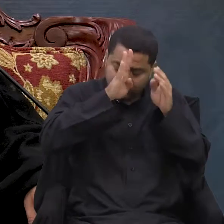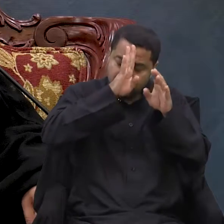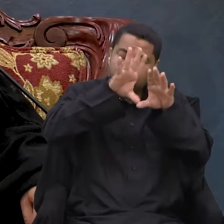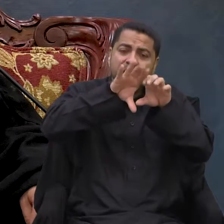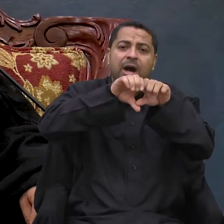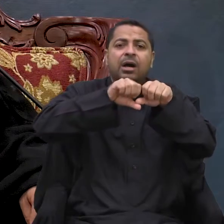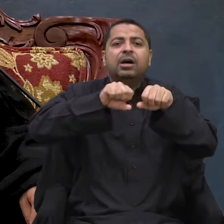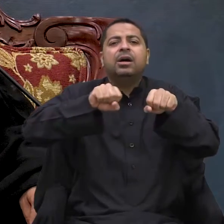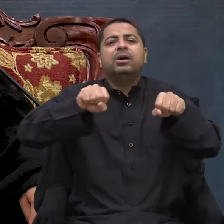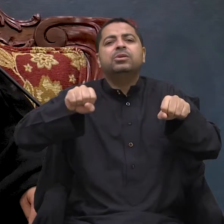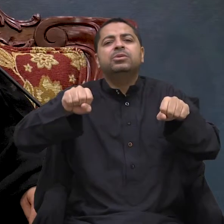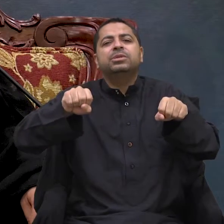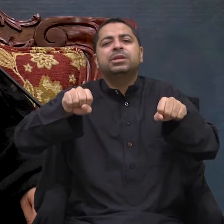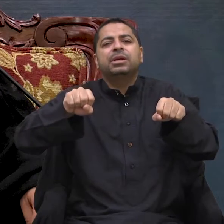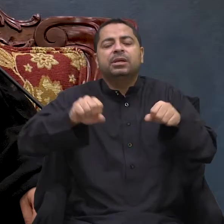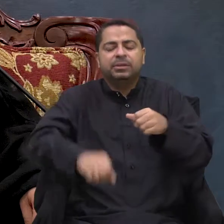وحسينان